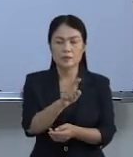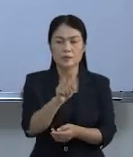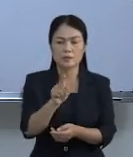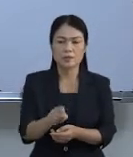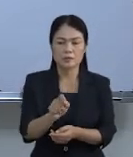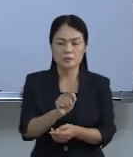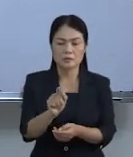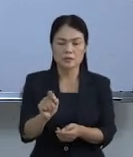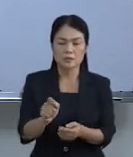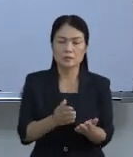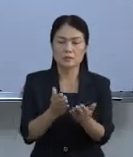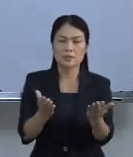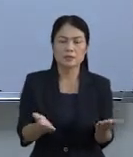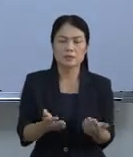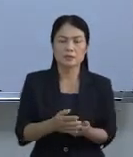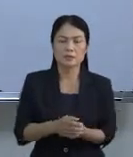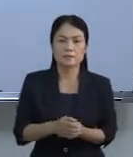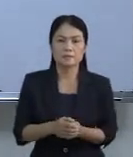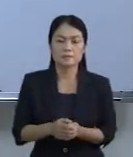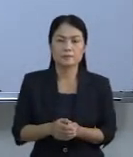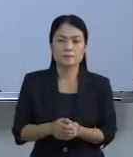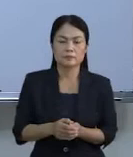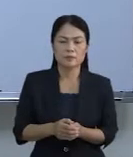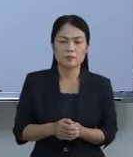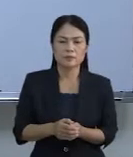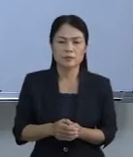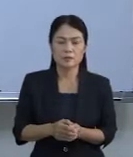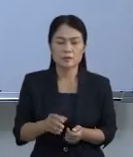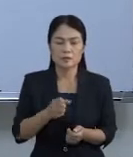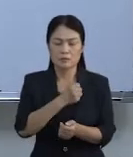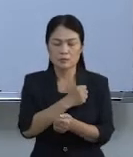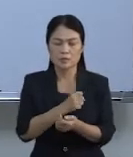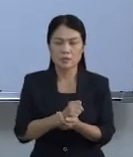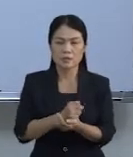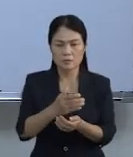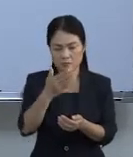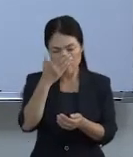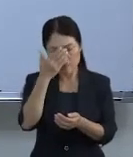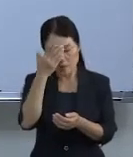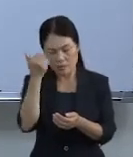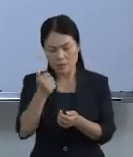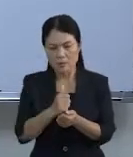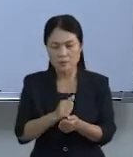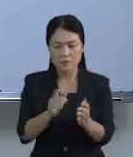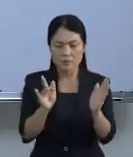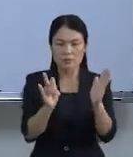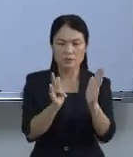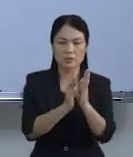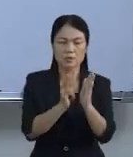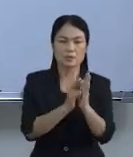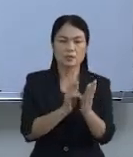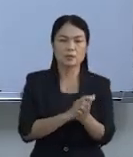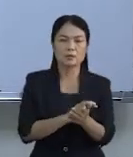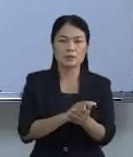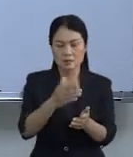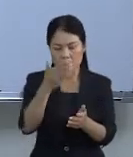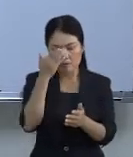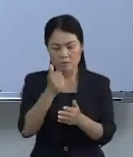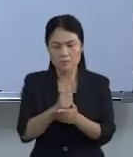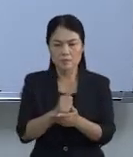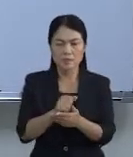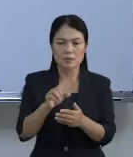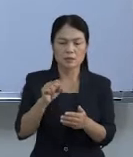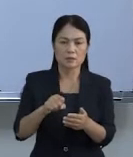máy và ôi cũng xung tố nó có ná cụ lịch và nhắn nó có ná cụ lịch trường